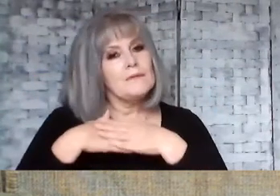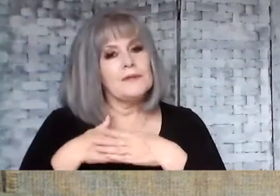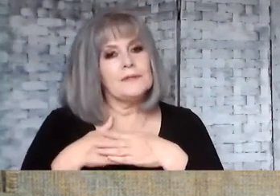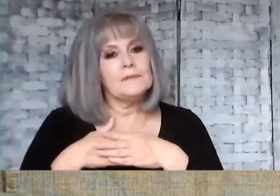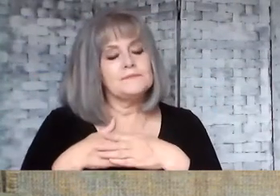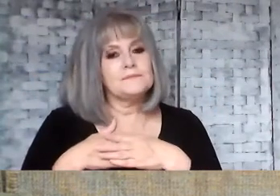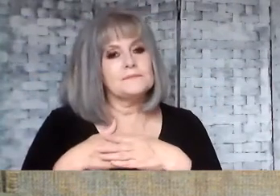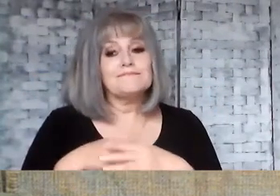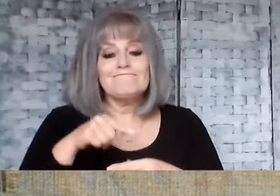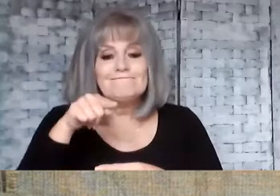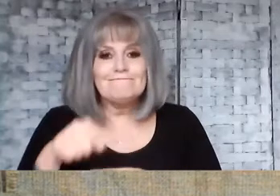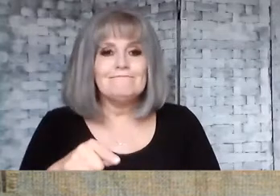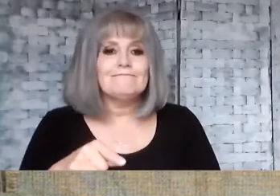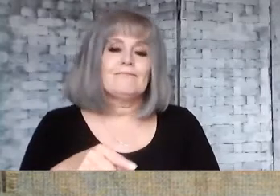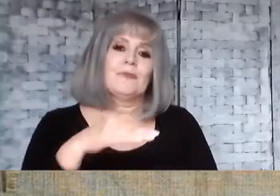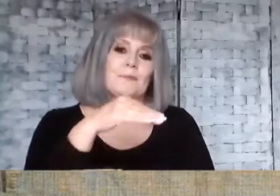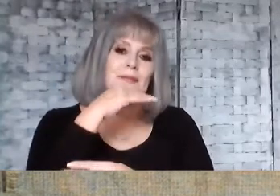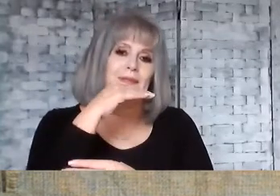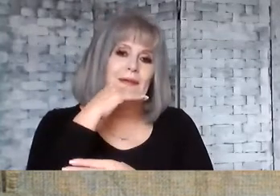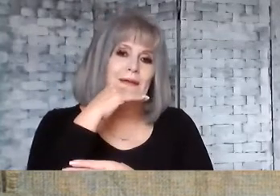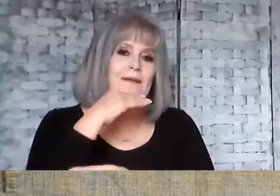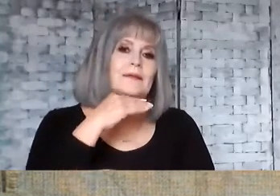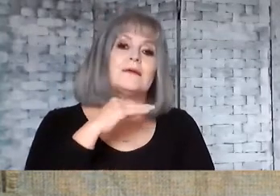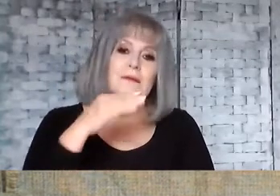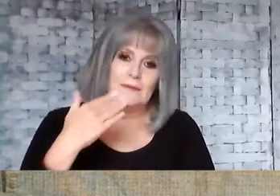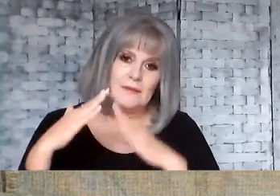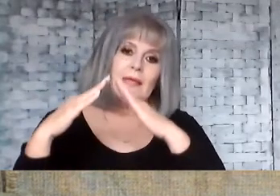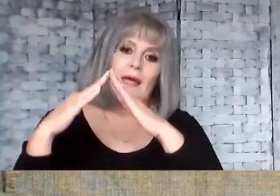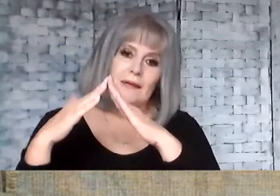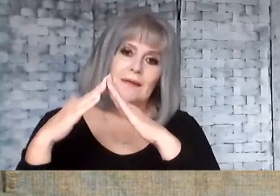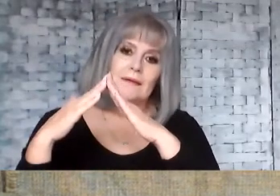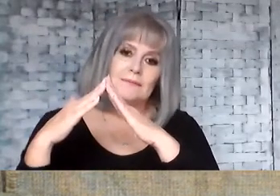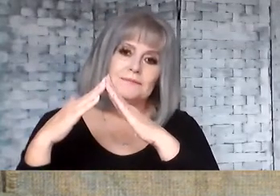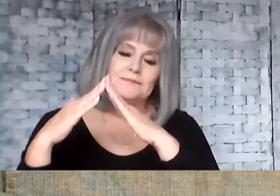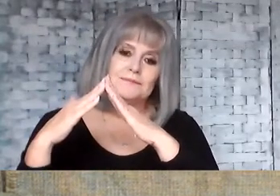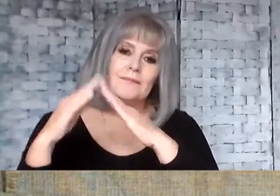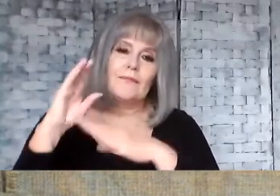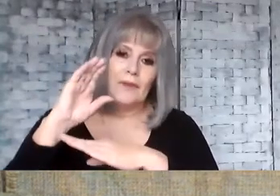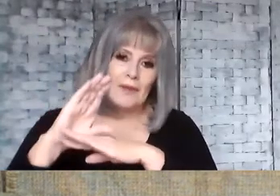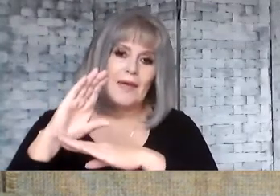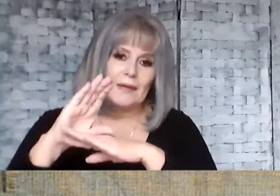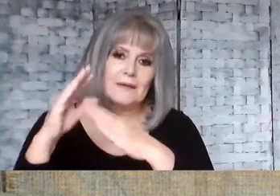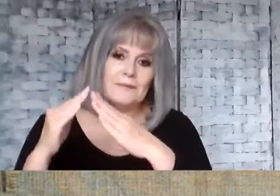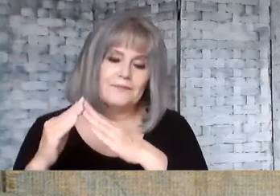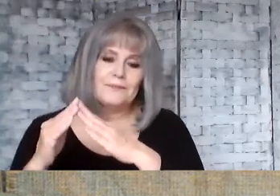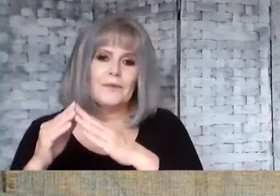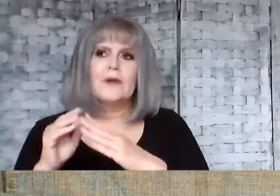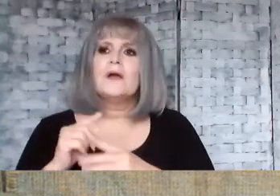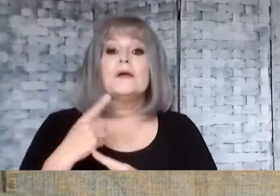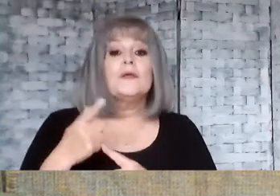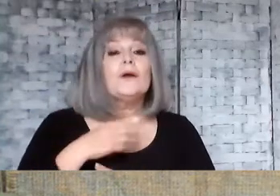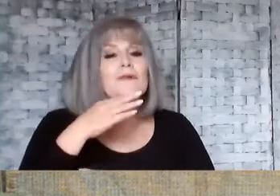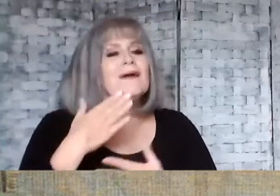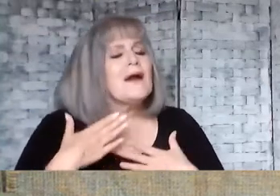dit is wat het beteken om kerk te wees, en ek sal graag een bykie met jou wil gesels verder, oor hoe leef ons die